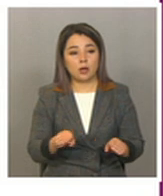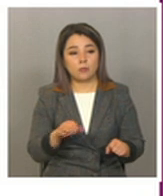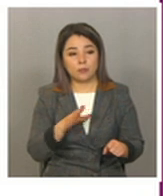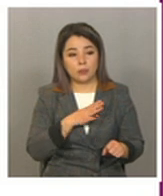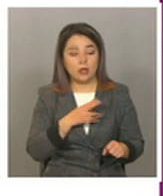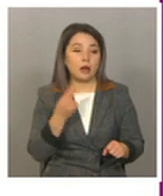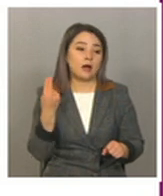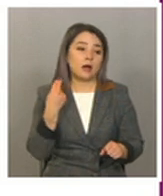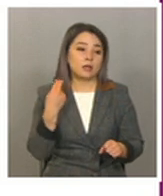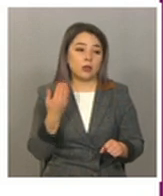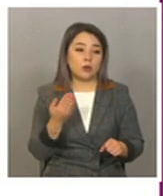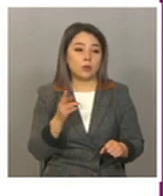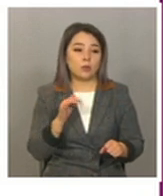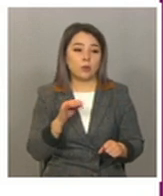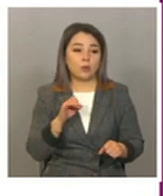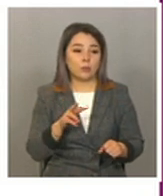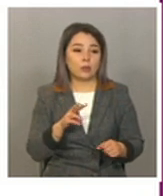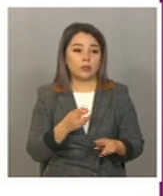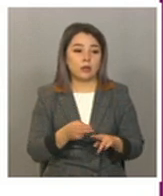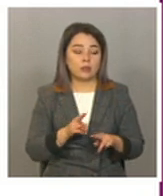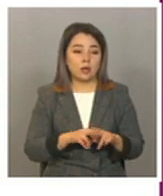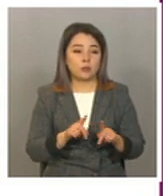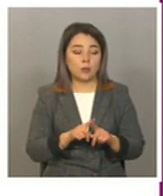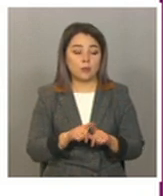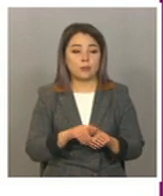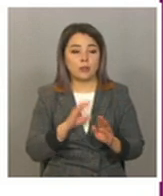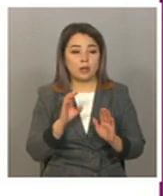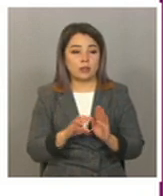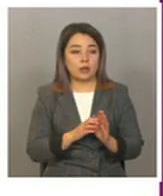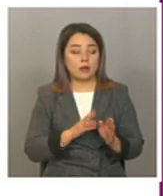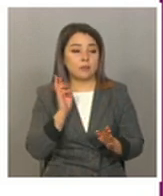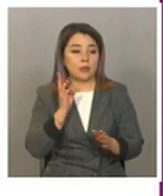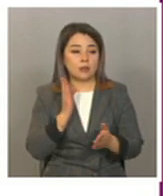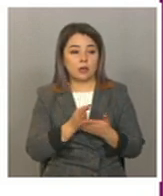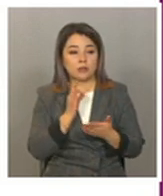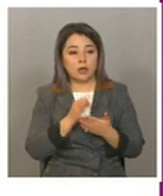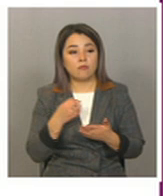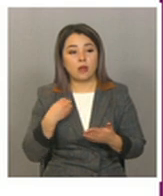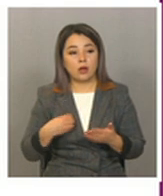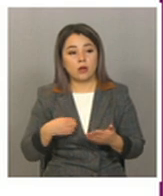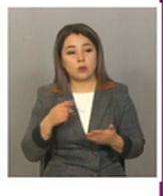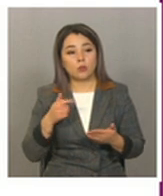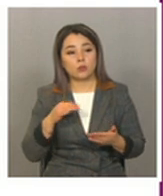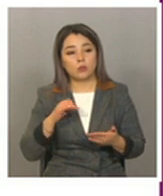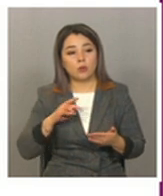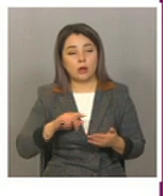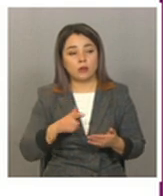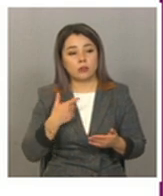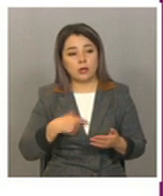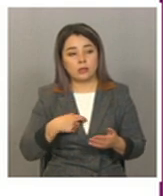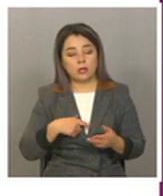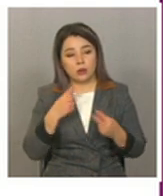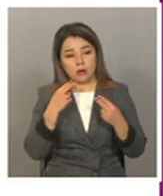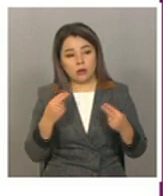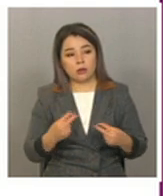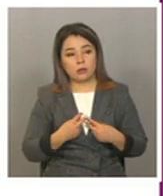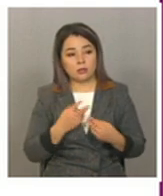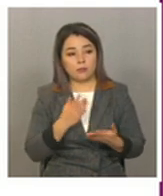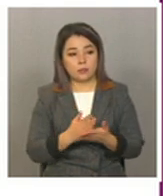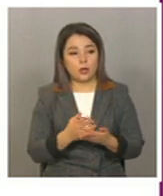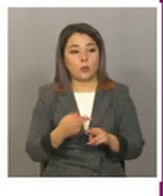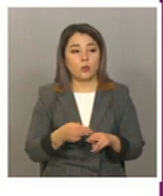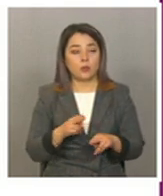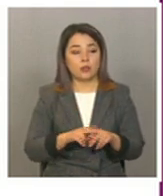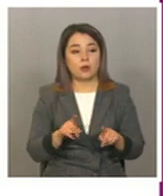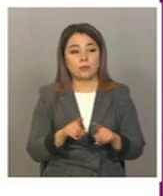Англия Коулундке иелік етті. Франция Гуанчжоу Ваньды өзіне қаратты. Сонымен